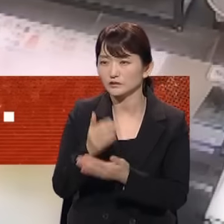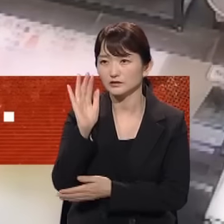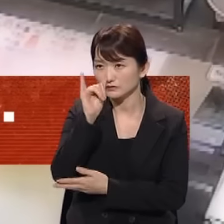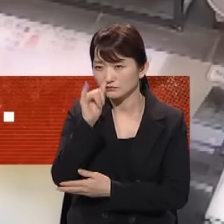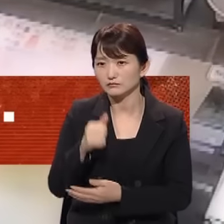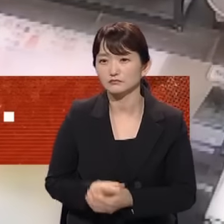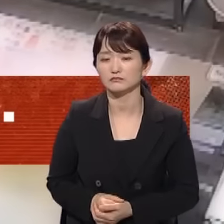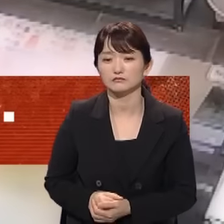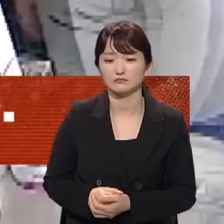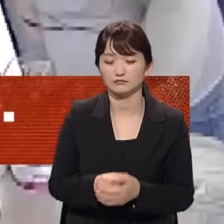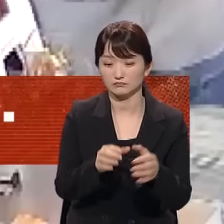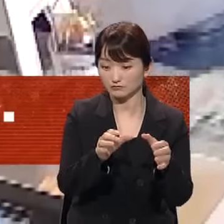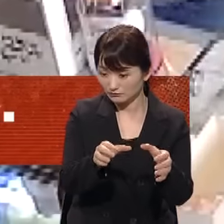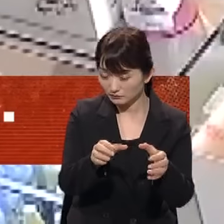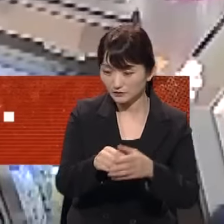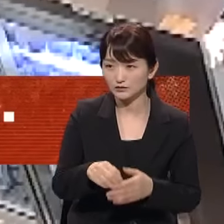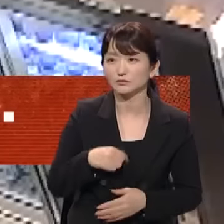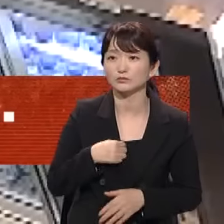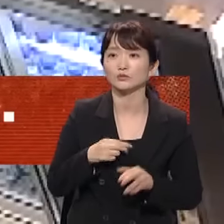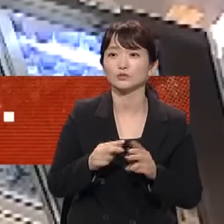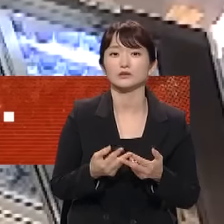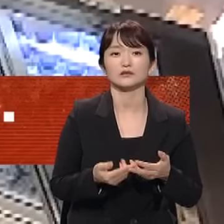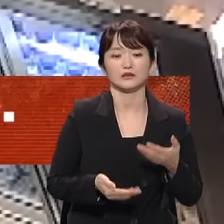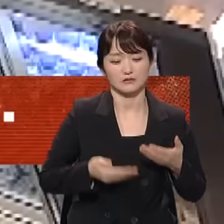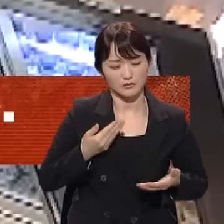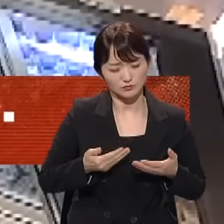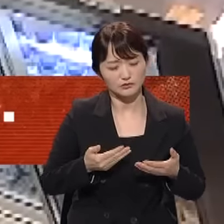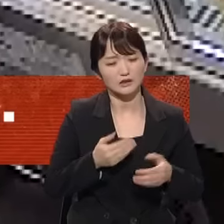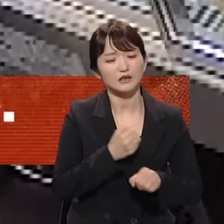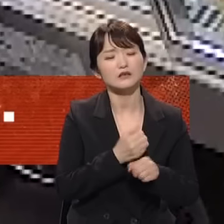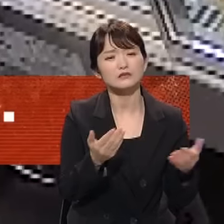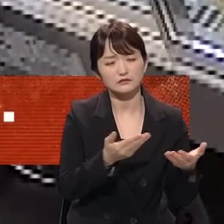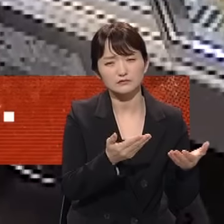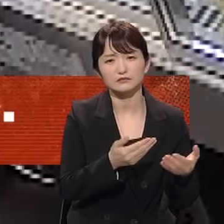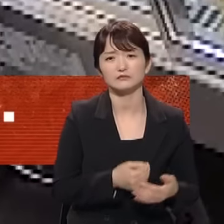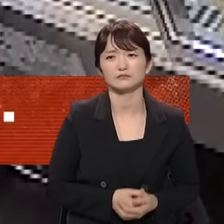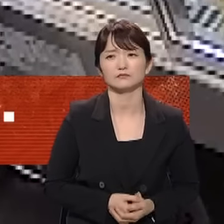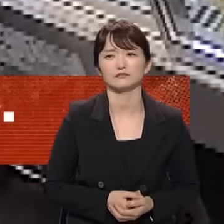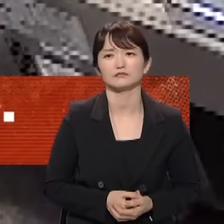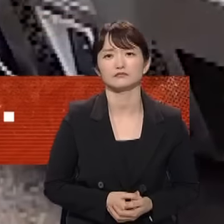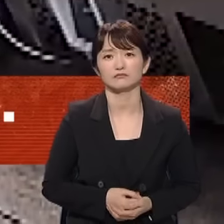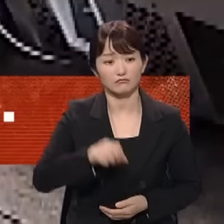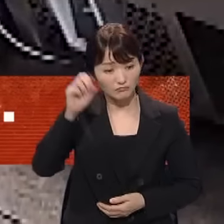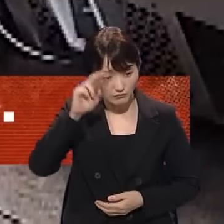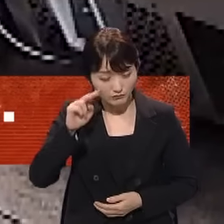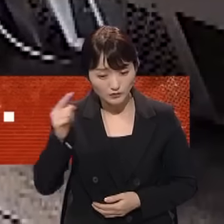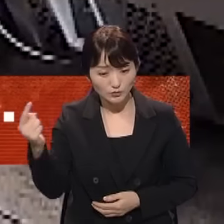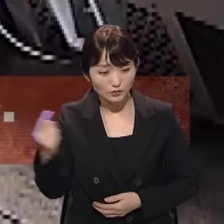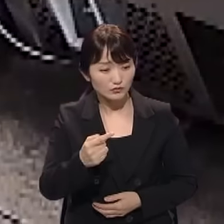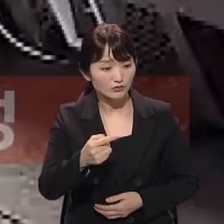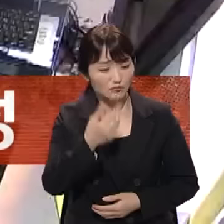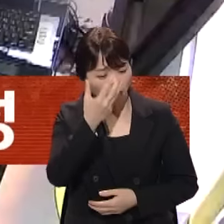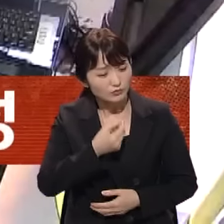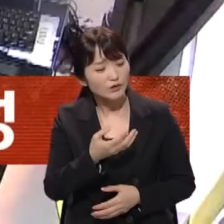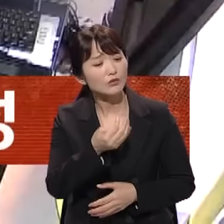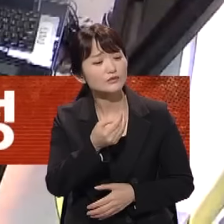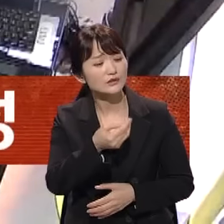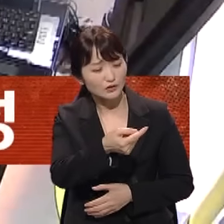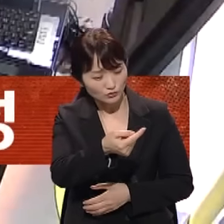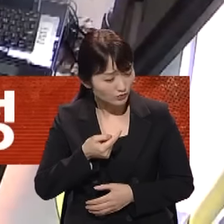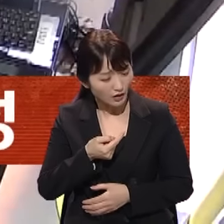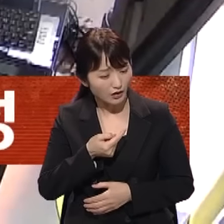그러고 그냥 이제 두고 본인이 이제 바쁘시니까 해야 될 일을 했는데 조금 있다가 대뜸 반말로 음료 언제 나와? 뭐 이런